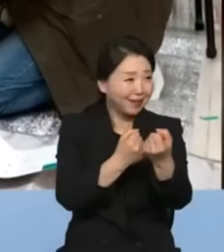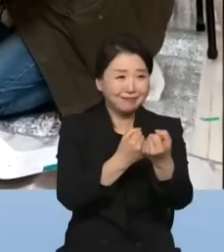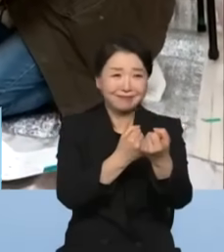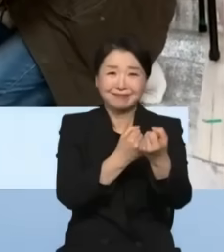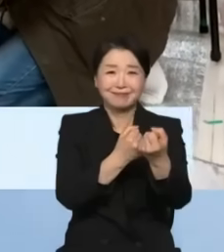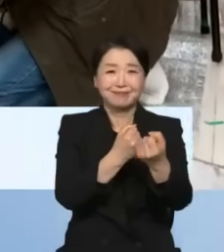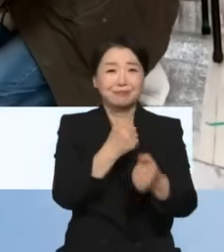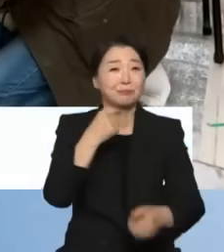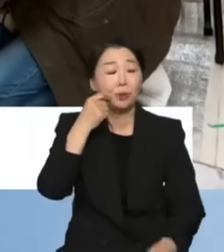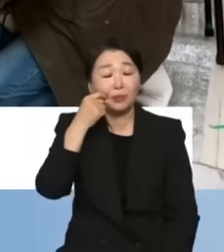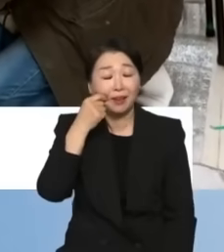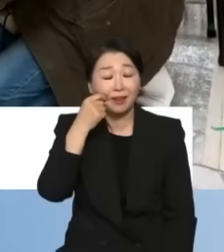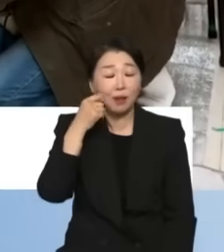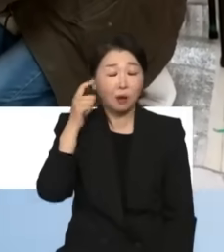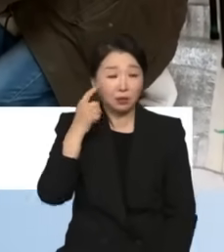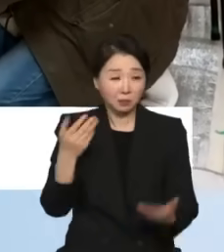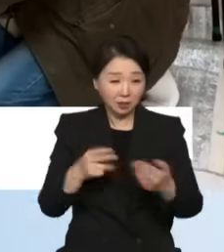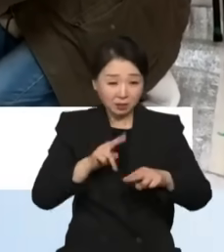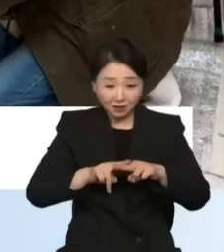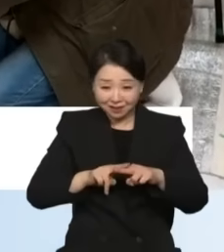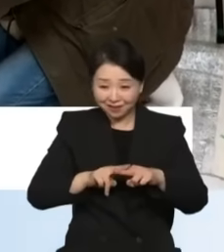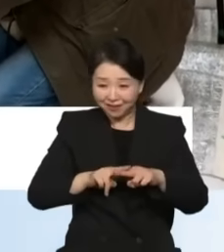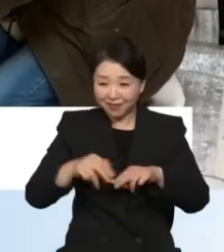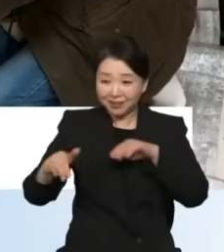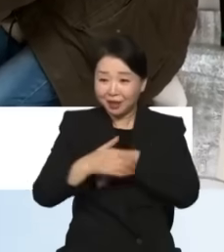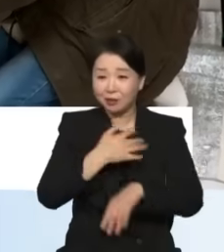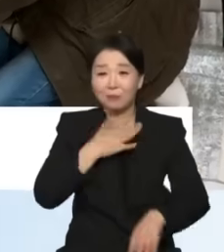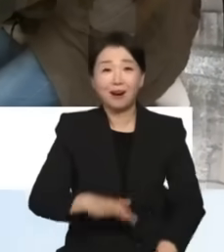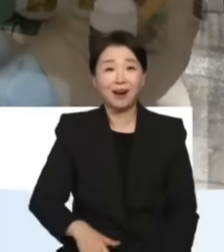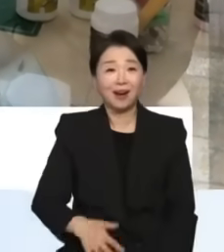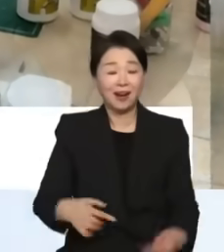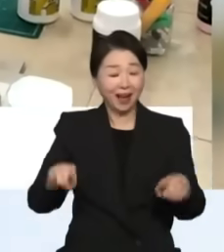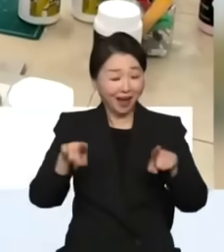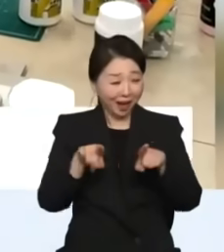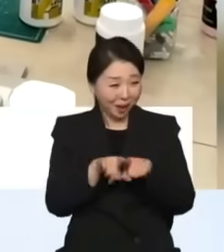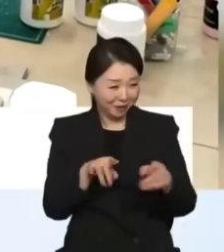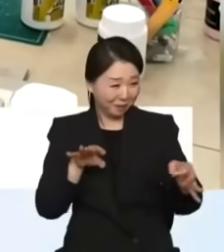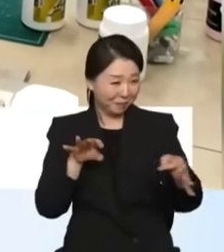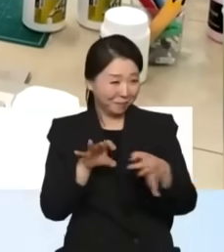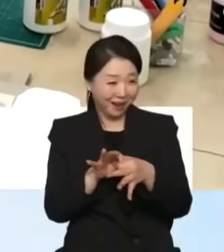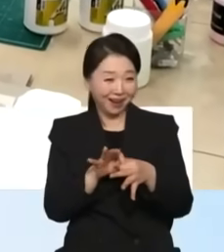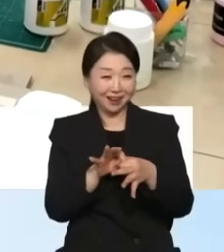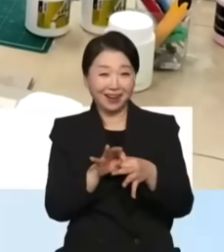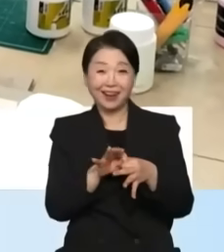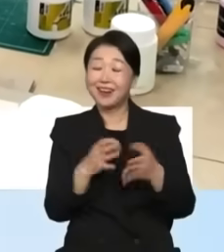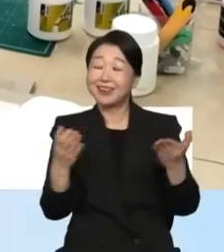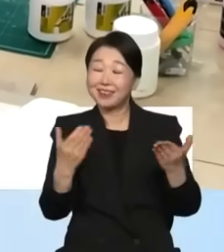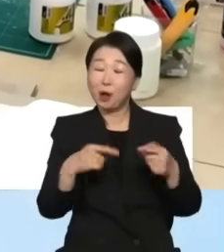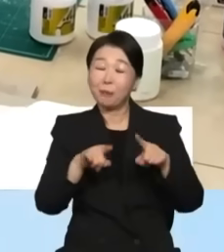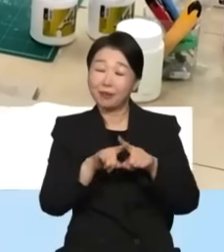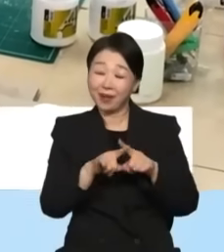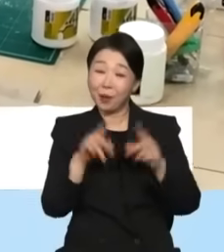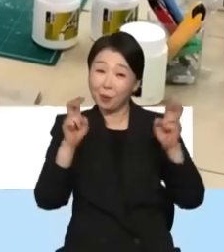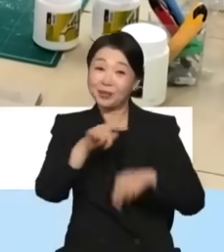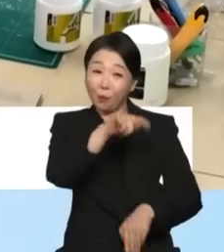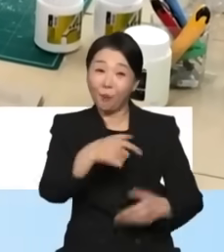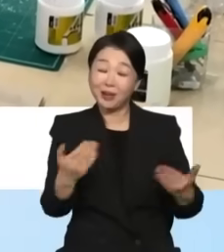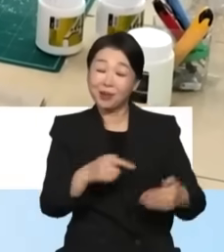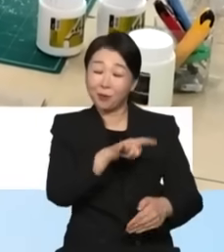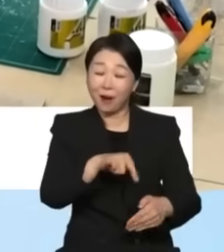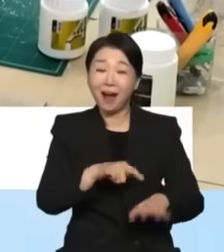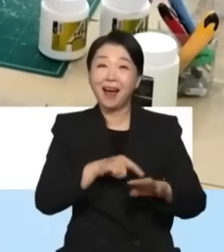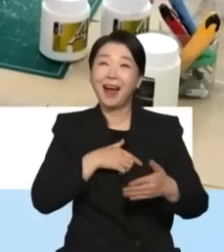어떤 일자리 자체를 가져본 적이 별로 없으세요. 근데 저희랑 같이 하게 되면서 출근을 하시게 되니까 너무